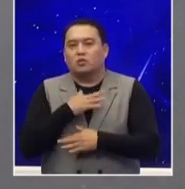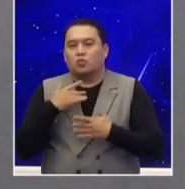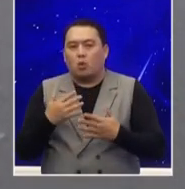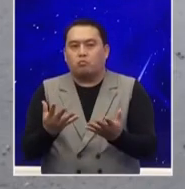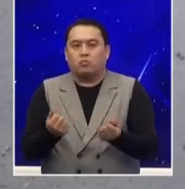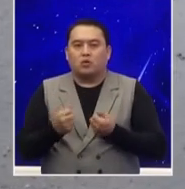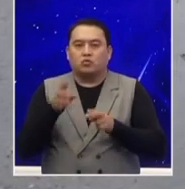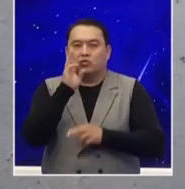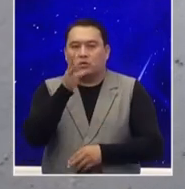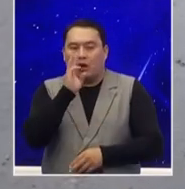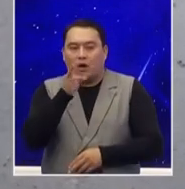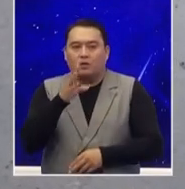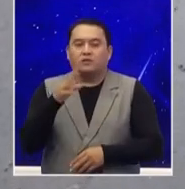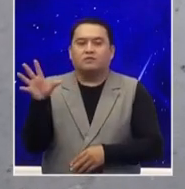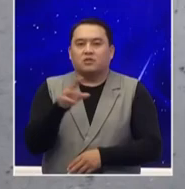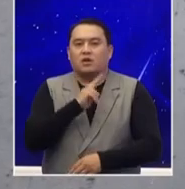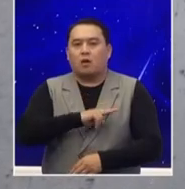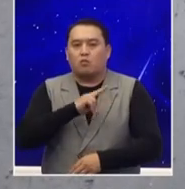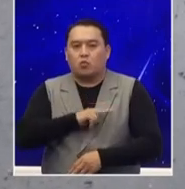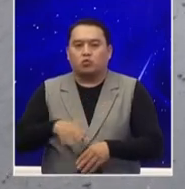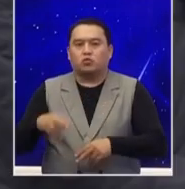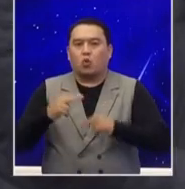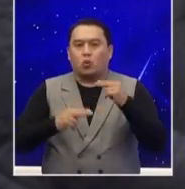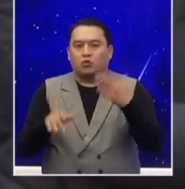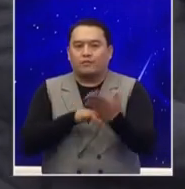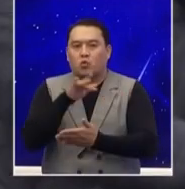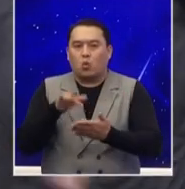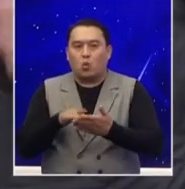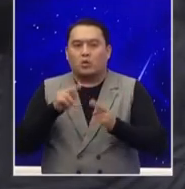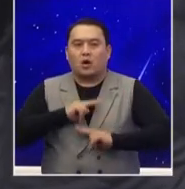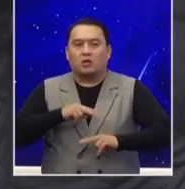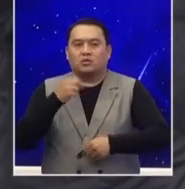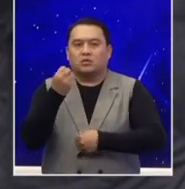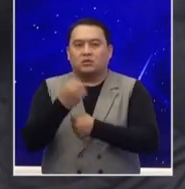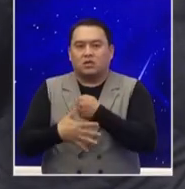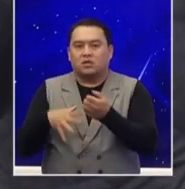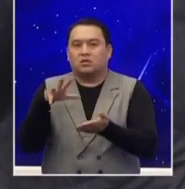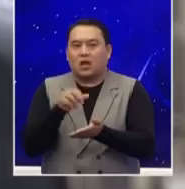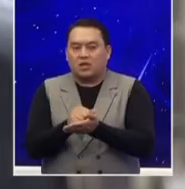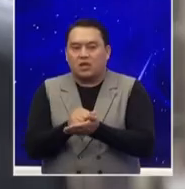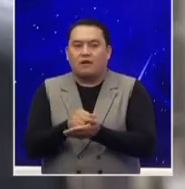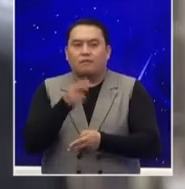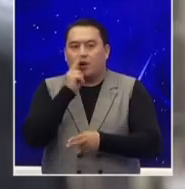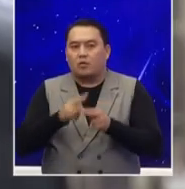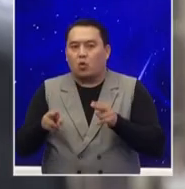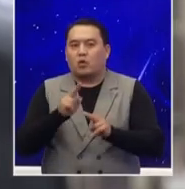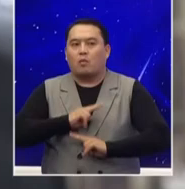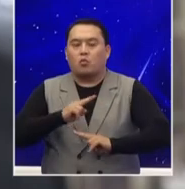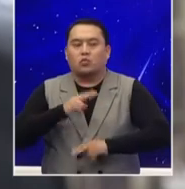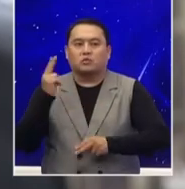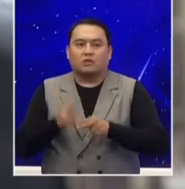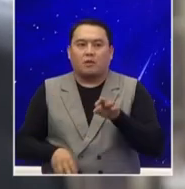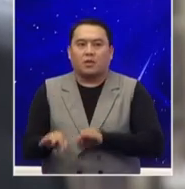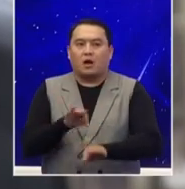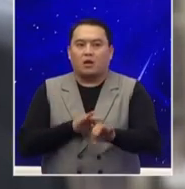получить постоянный заработок почти все работники на стройплощадках города люди трудоустроены через центр занятости не потеряют они работу и завершения всех